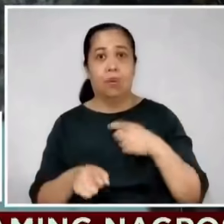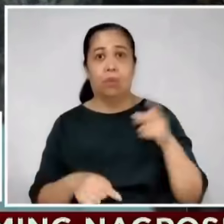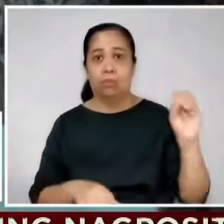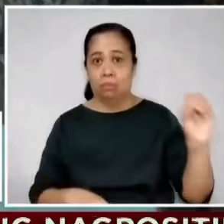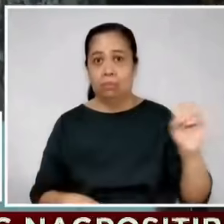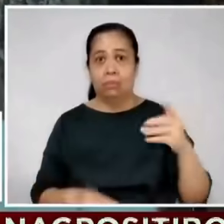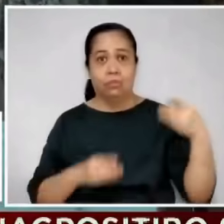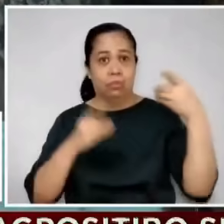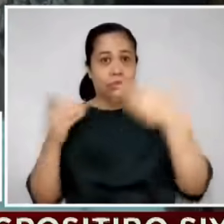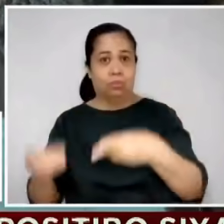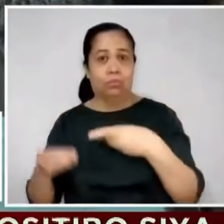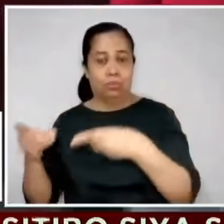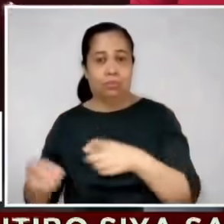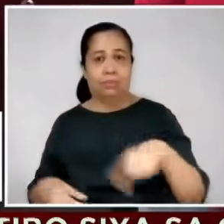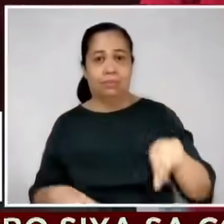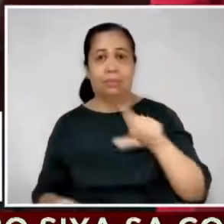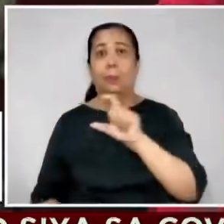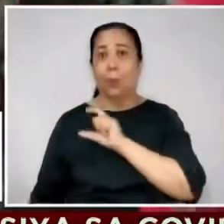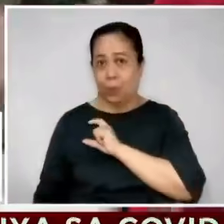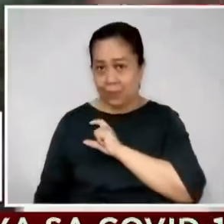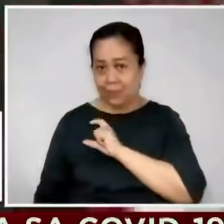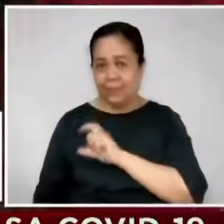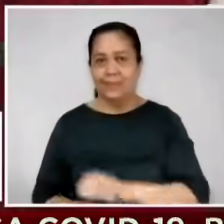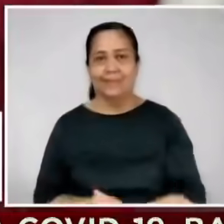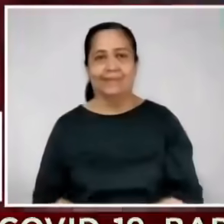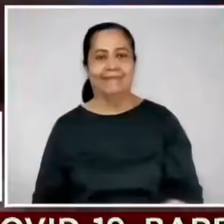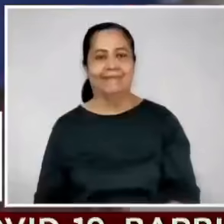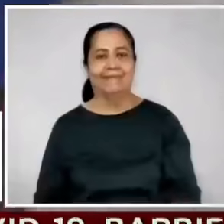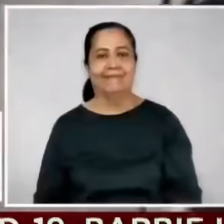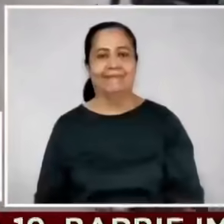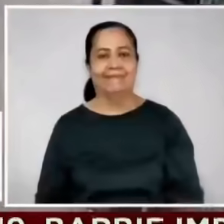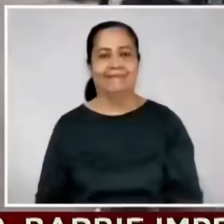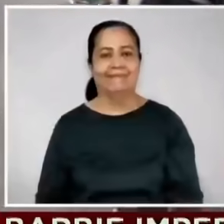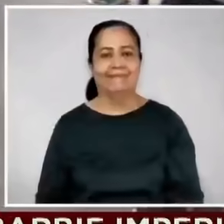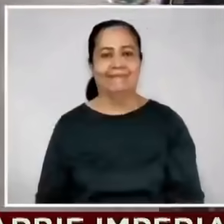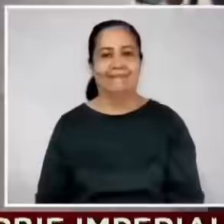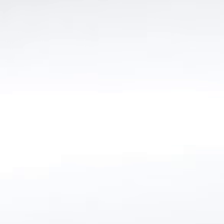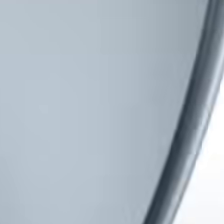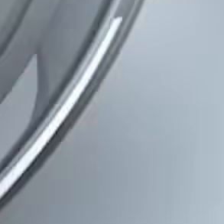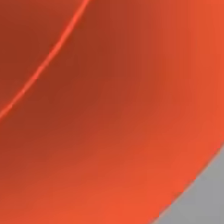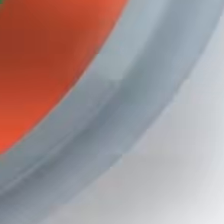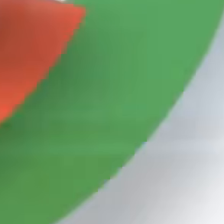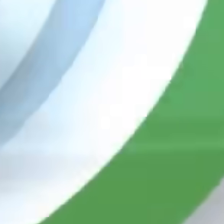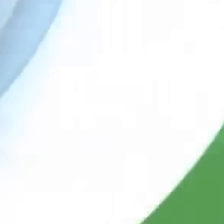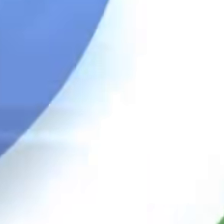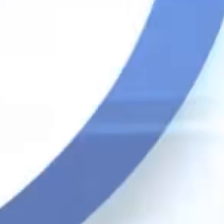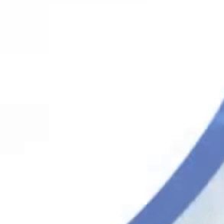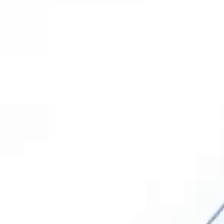donasyon ng mga pulis. Adrian Ayalin, ABS-CBN News.